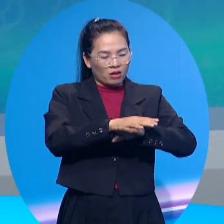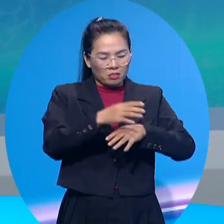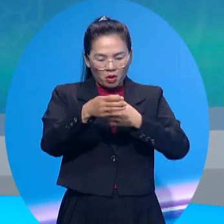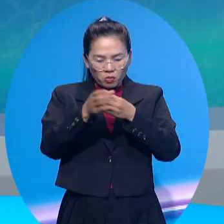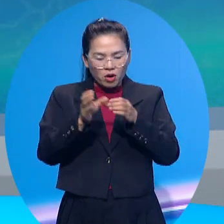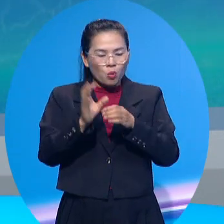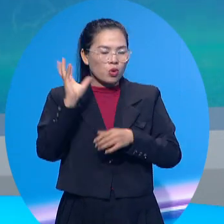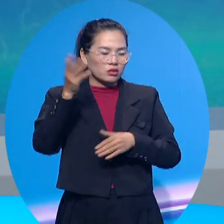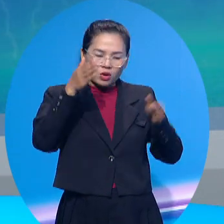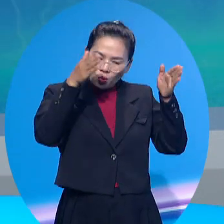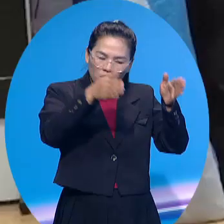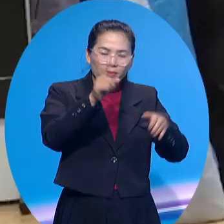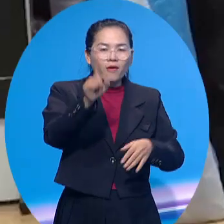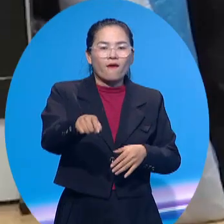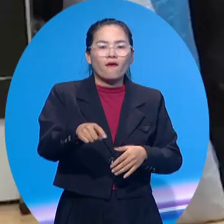quốc tế.